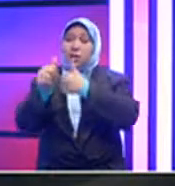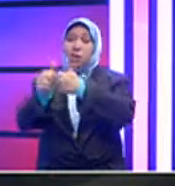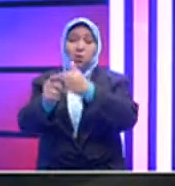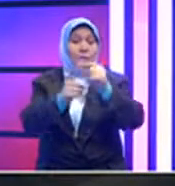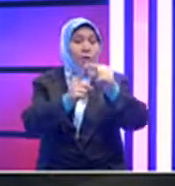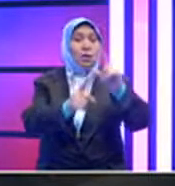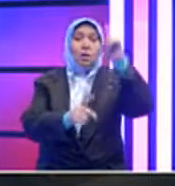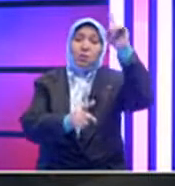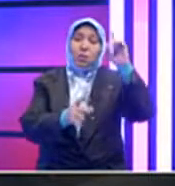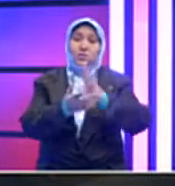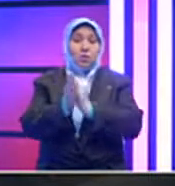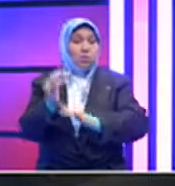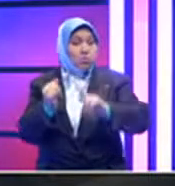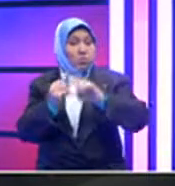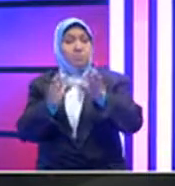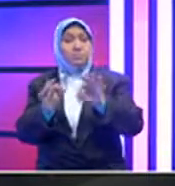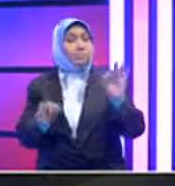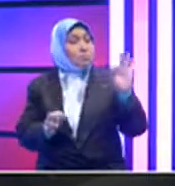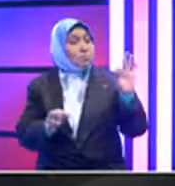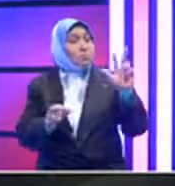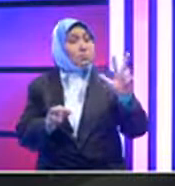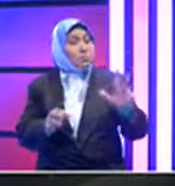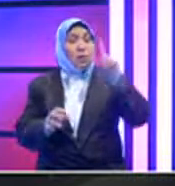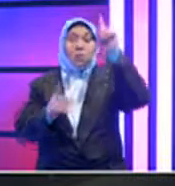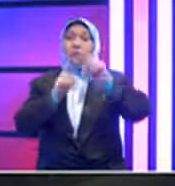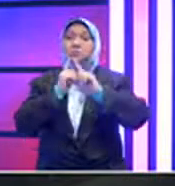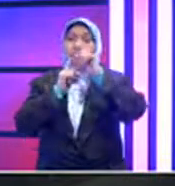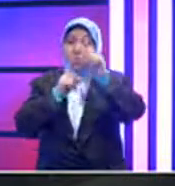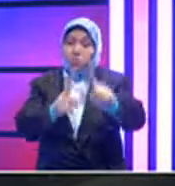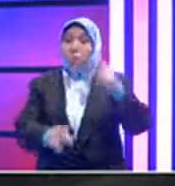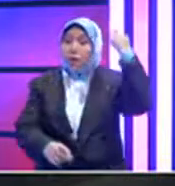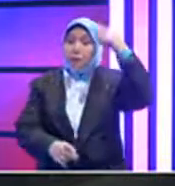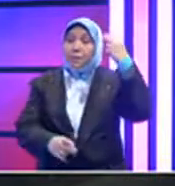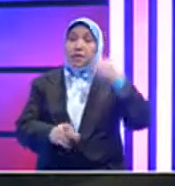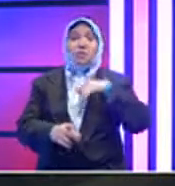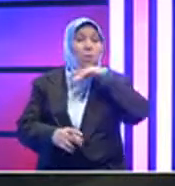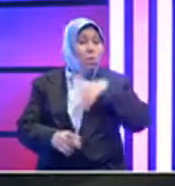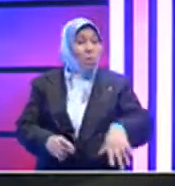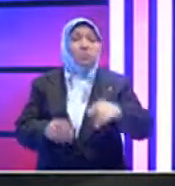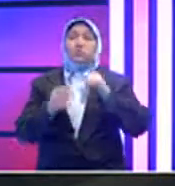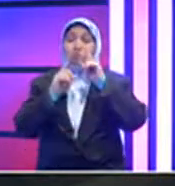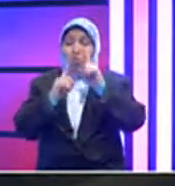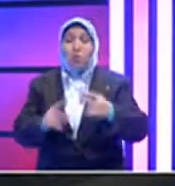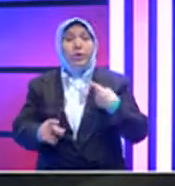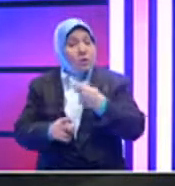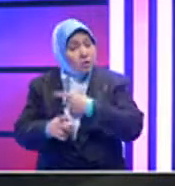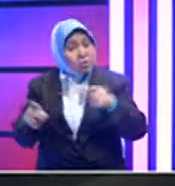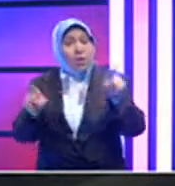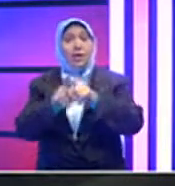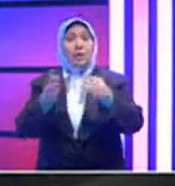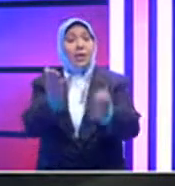perkataan Allah jadi di ujung ayat 23 itu Allah suruh nabi suruh kita juga apa yang perlu buat bilik kita dapat Hidayah